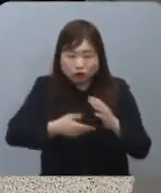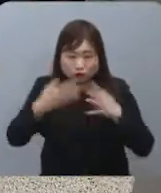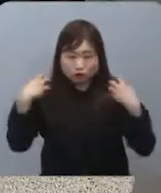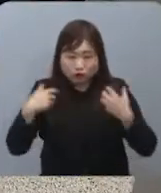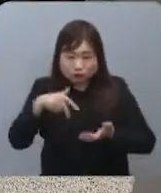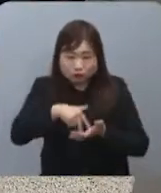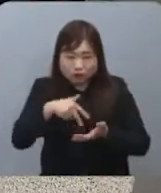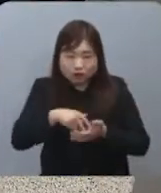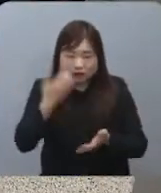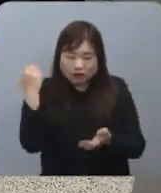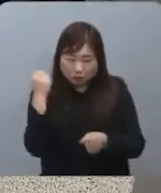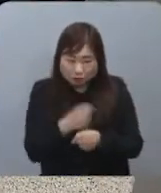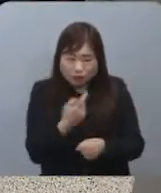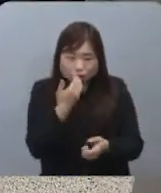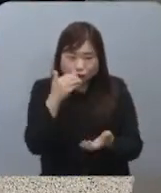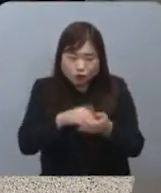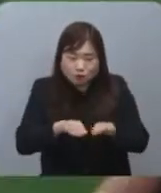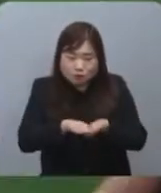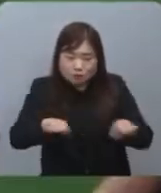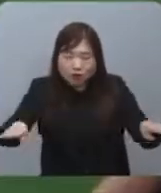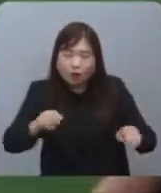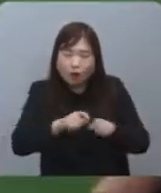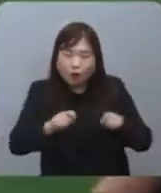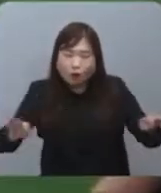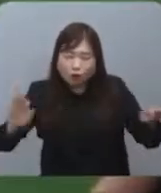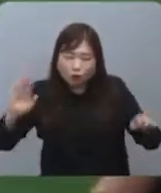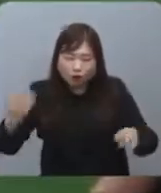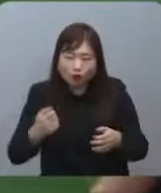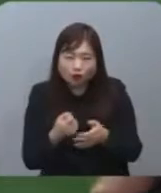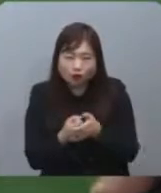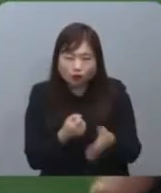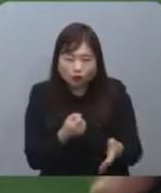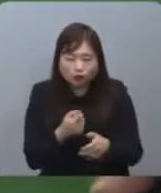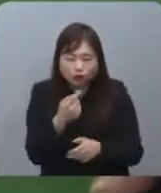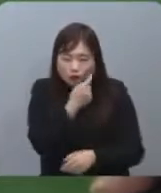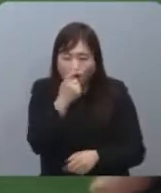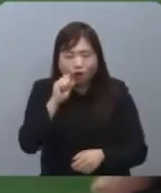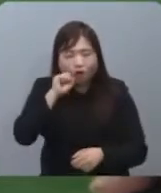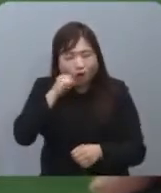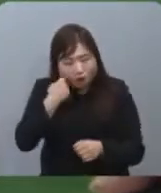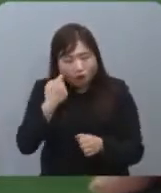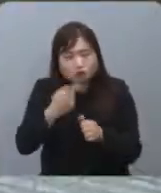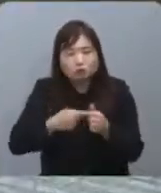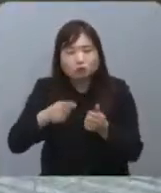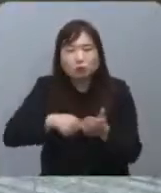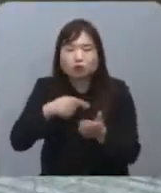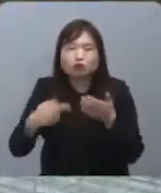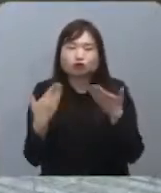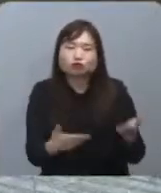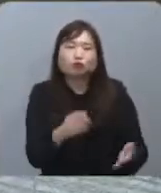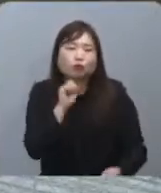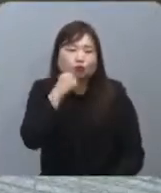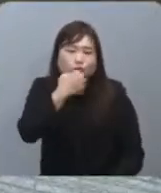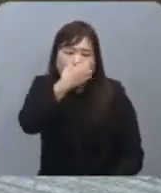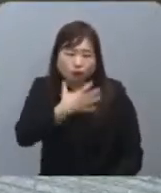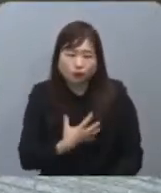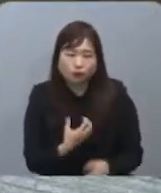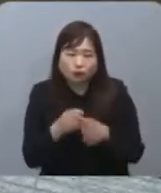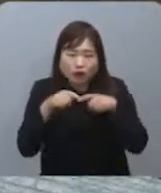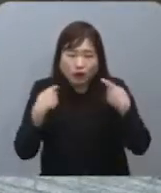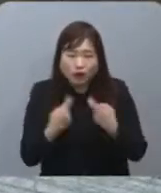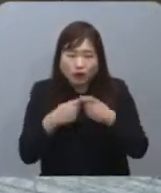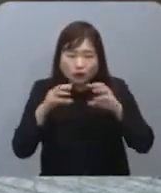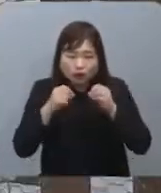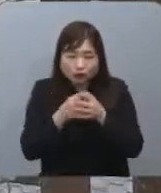포장된 지 오래돼 공공사업 여부 등 확인하기 어려워 보상 이 어렵다는 입장입니다 사유지 어서 행정 당국이